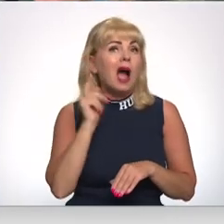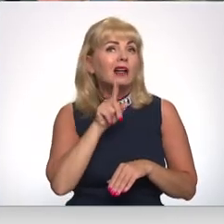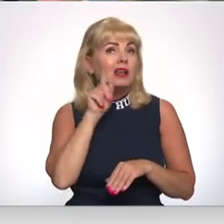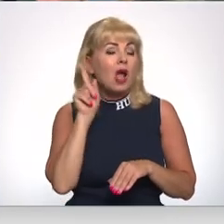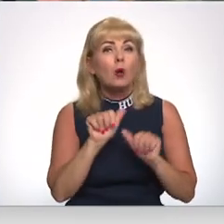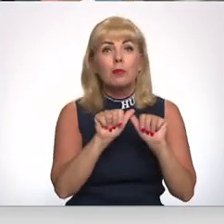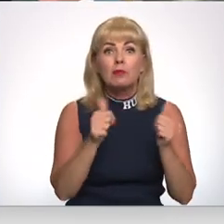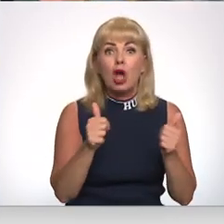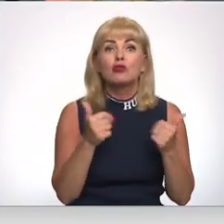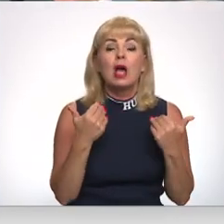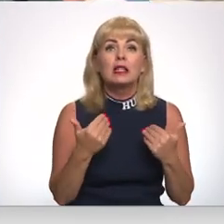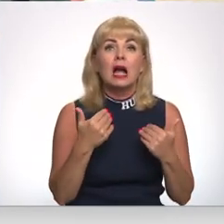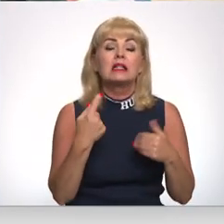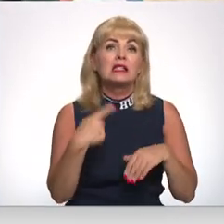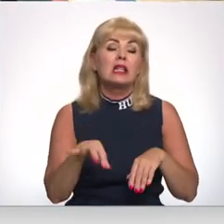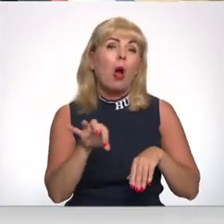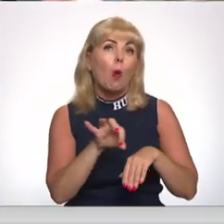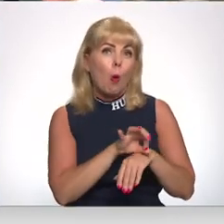cita kundze.